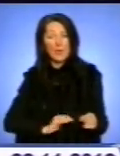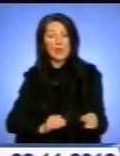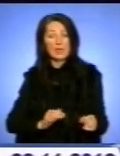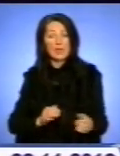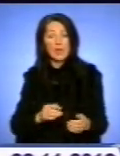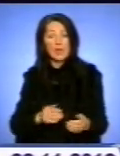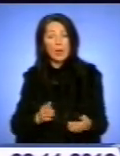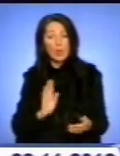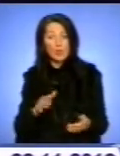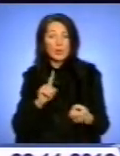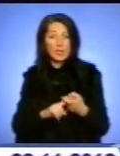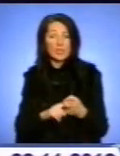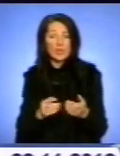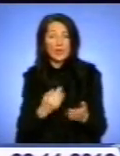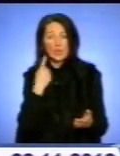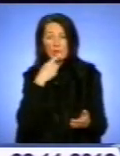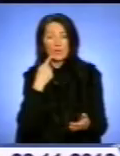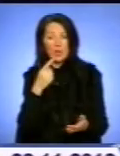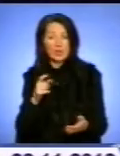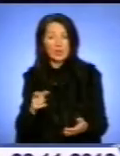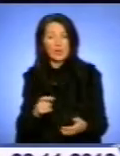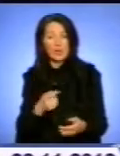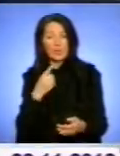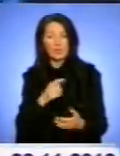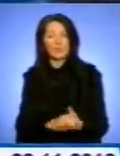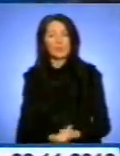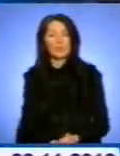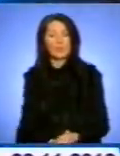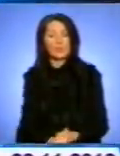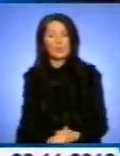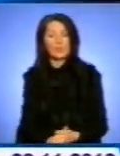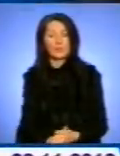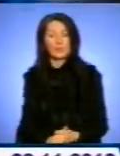буде залежати від власників, повідомляє сайт «Уніан».